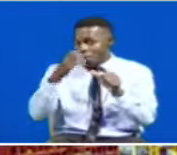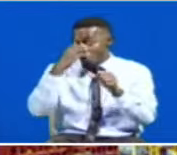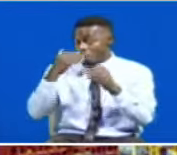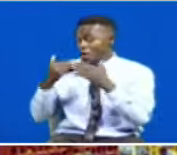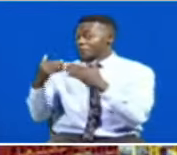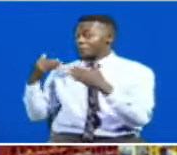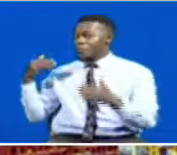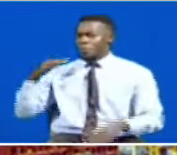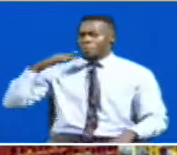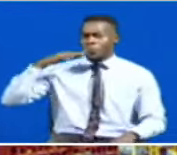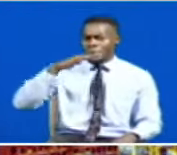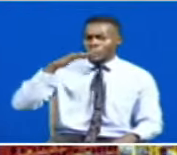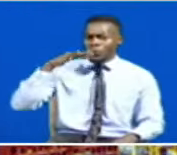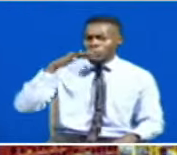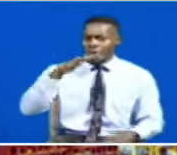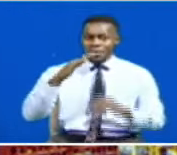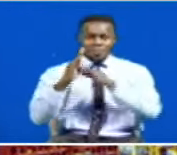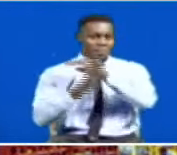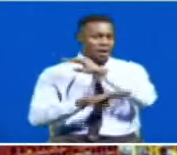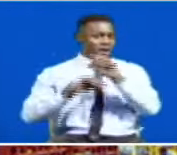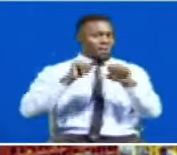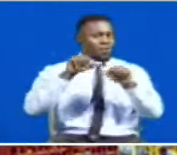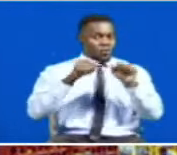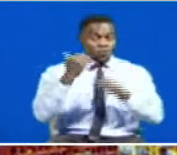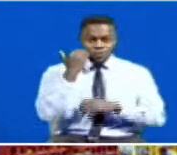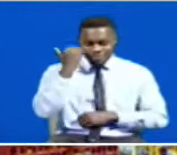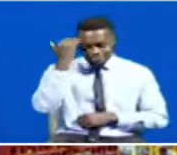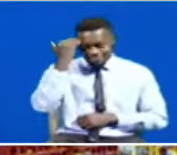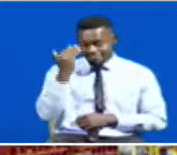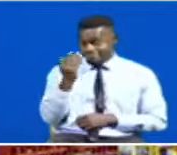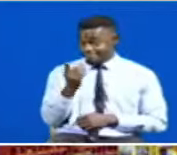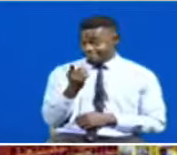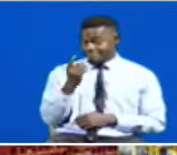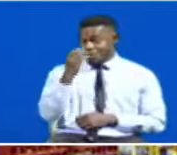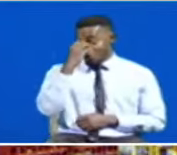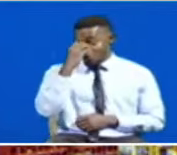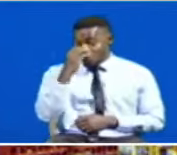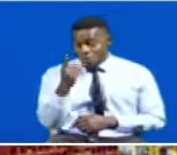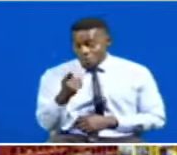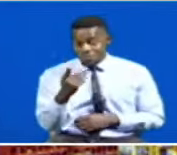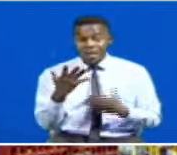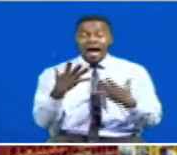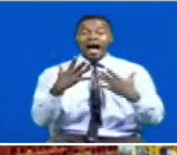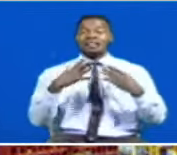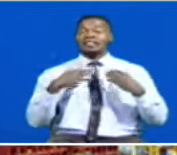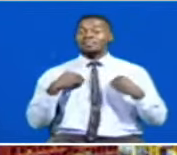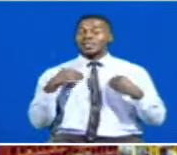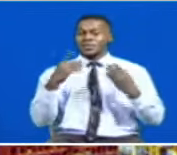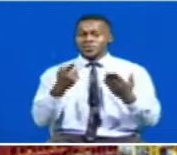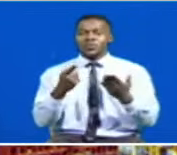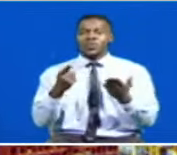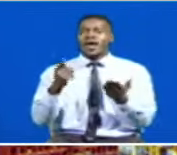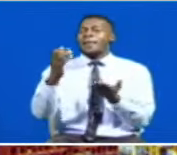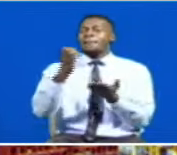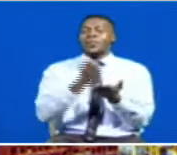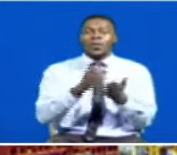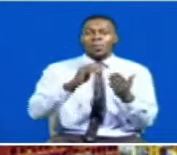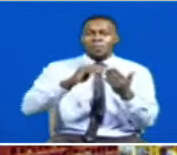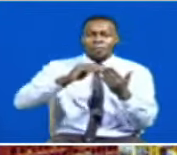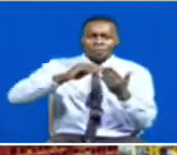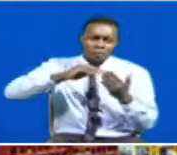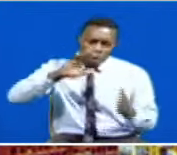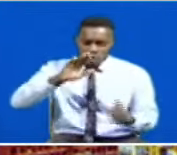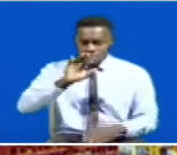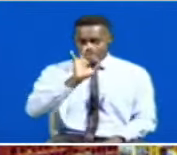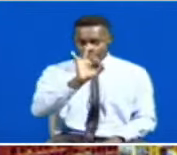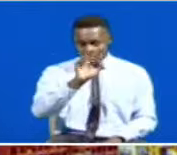mahakama. Rais Ruto ameahidi kuweka mikakati ya kuajiri majaji 36 zaidi ili kusaidia idara ya